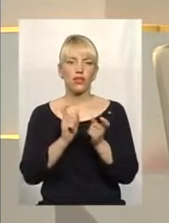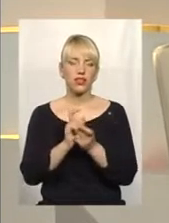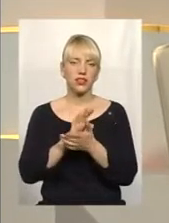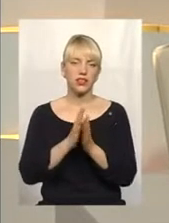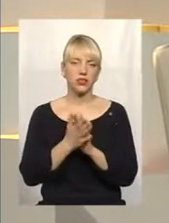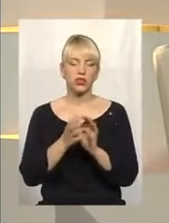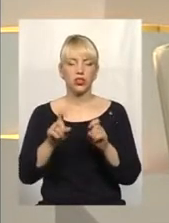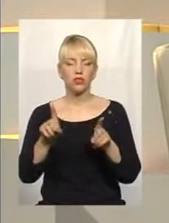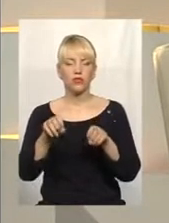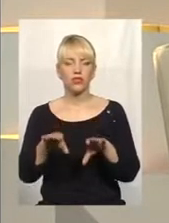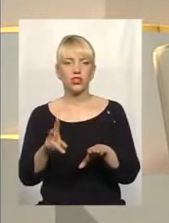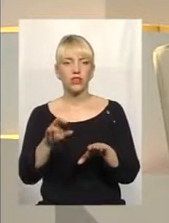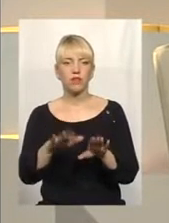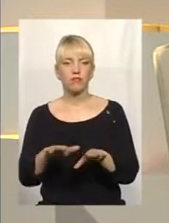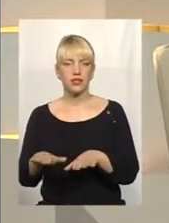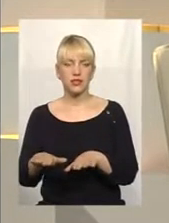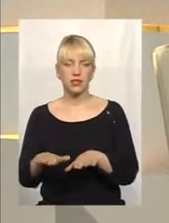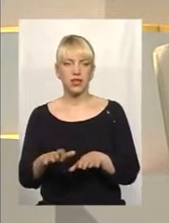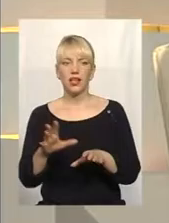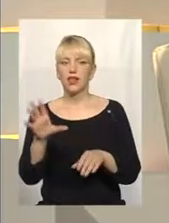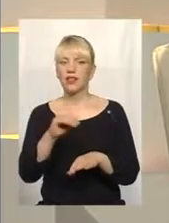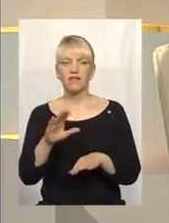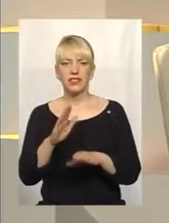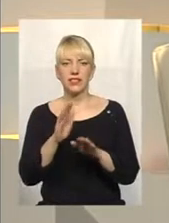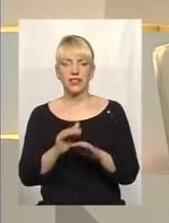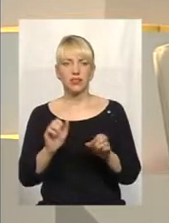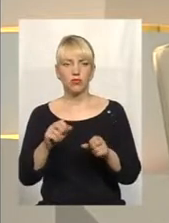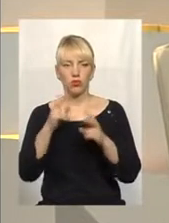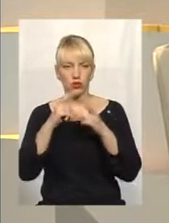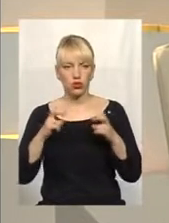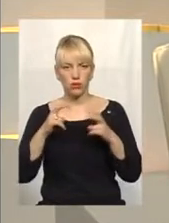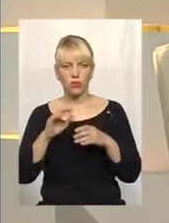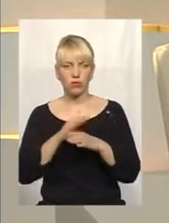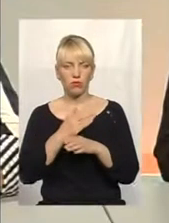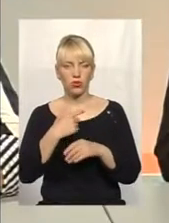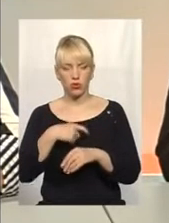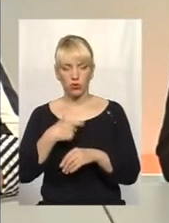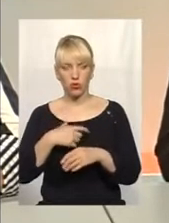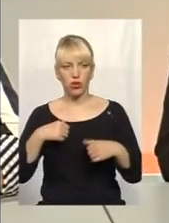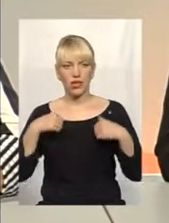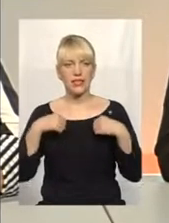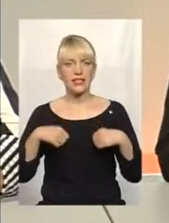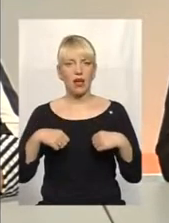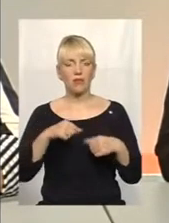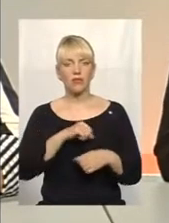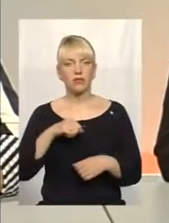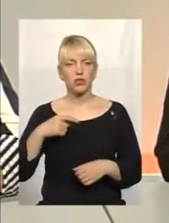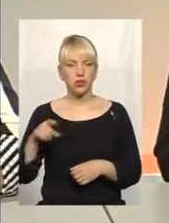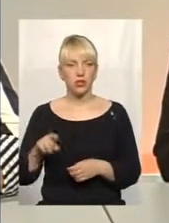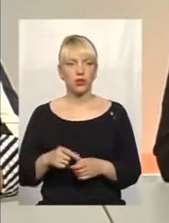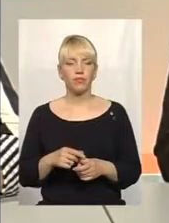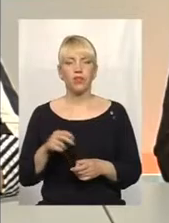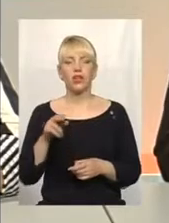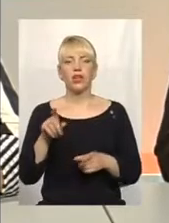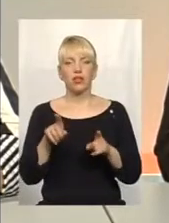її на місці? Тому що не всі діти можуть розібратися між собою самостійно. Так, до штатного